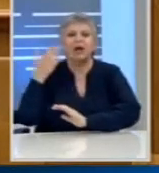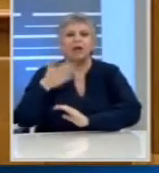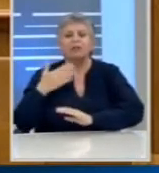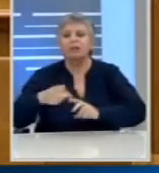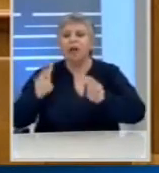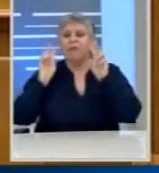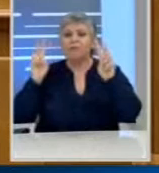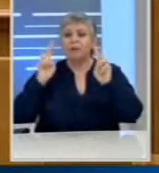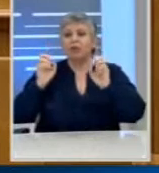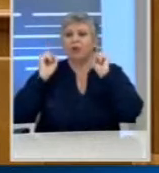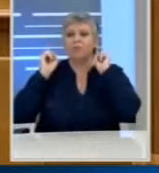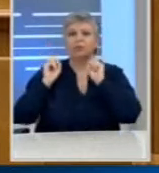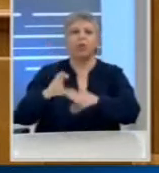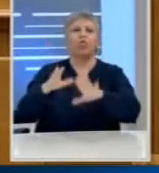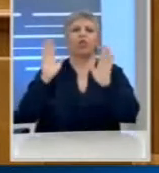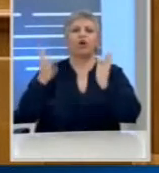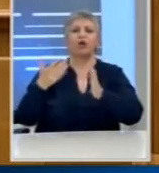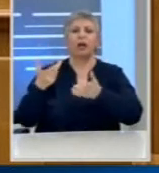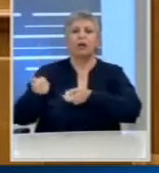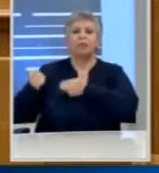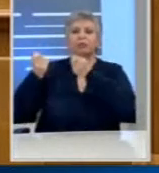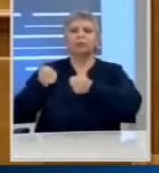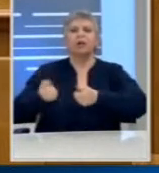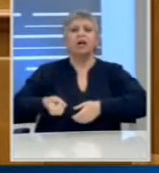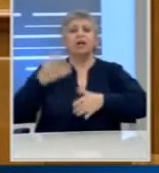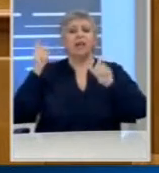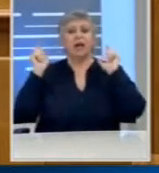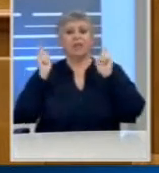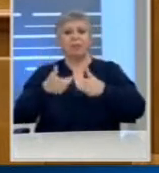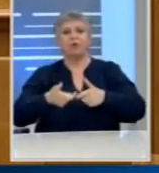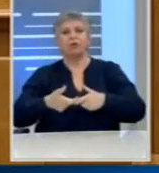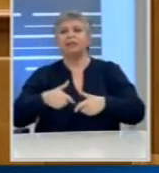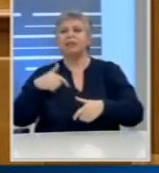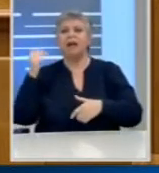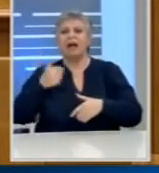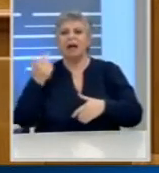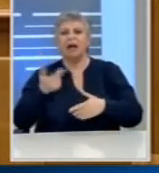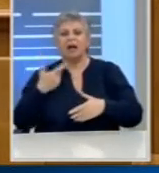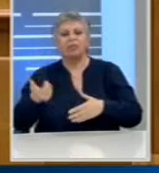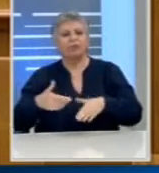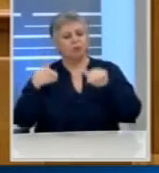όσα έκανε, παραδώσατε τη Νέα Δημοκρατία στην πολιτική της ταπείνωσης